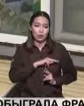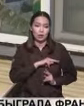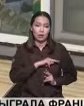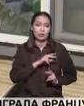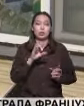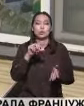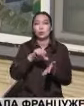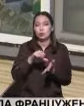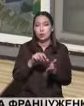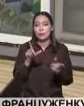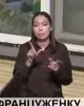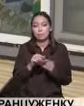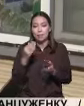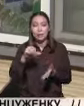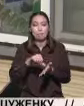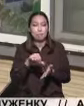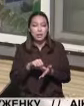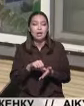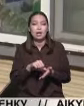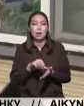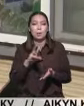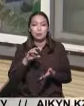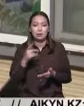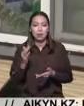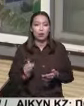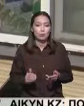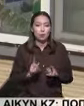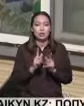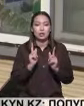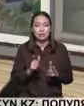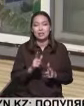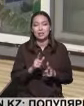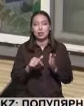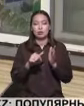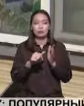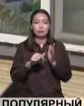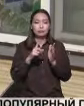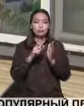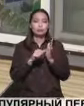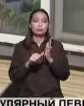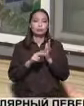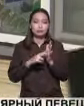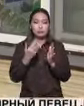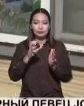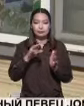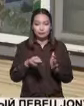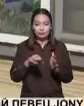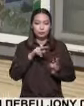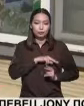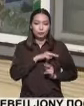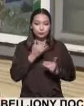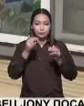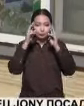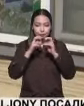участием работодателя и представителей работников согласно пункту 4 статьи 188 Трудового кодекса Республики Казахстан. Результат специального